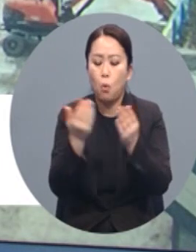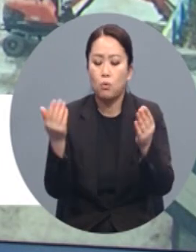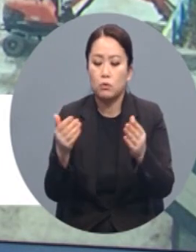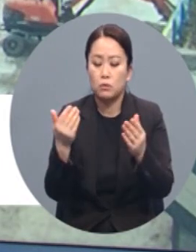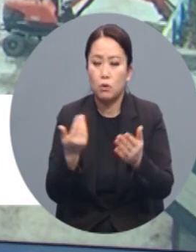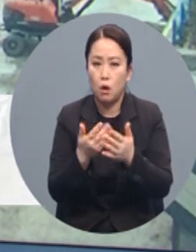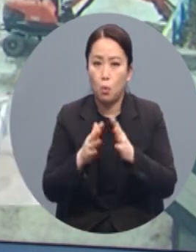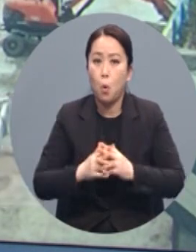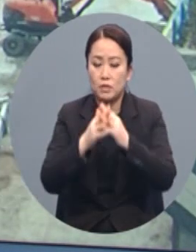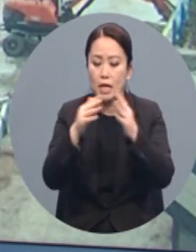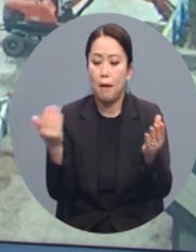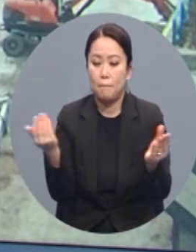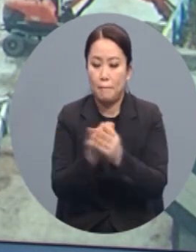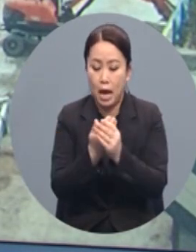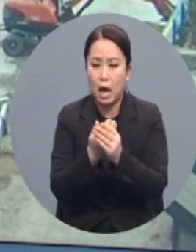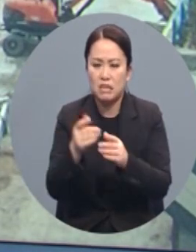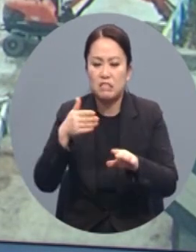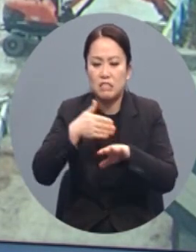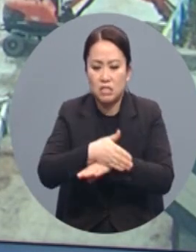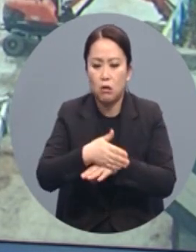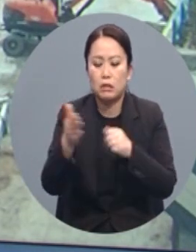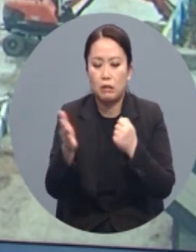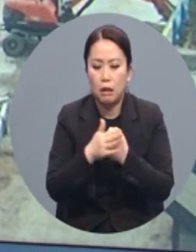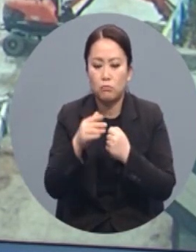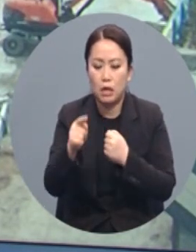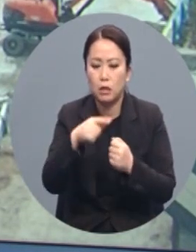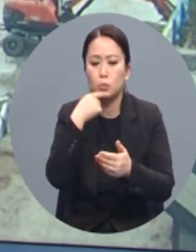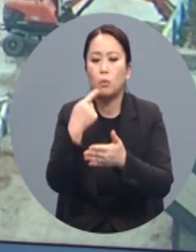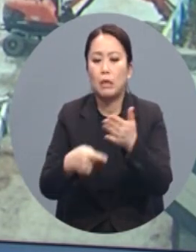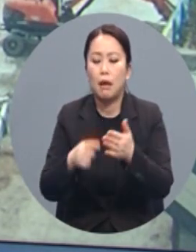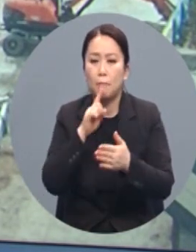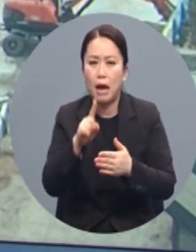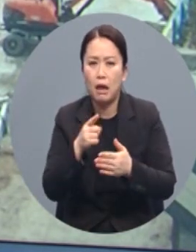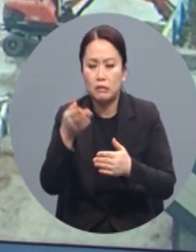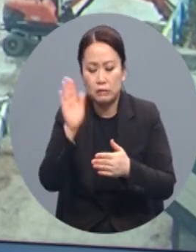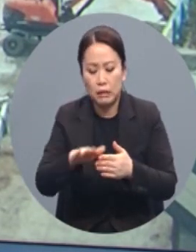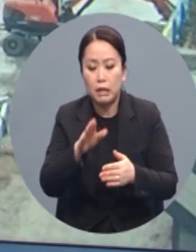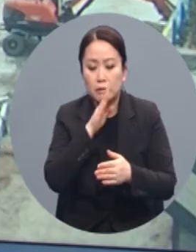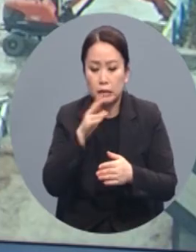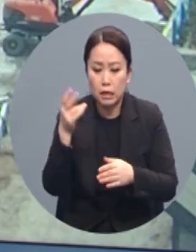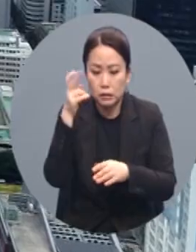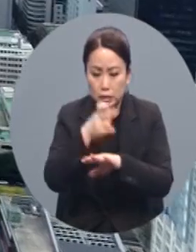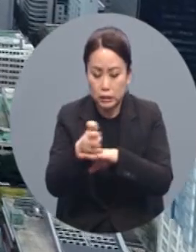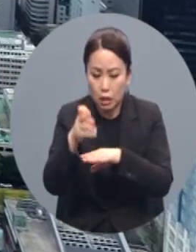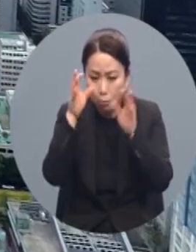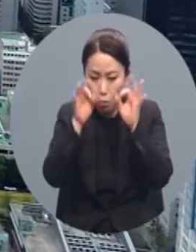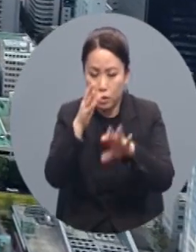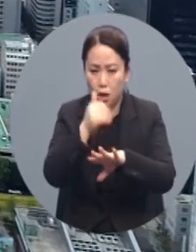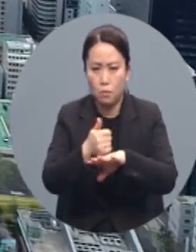건데 취재 결과는 사실과 달랐습니다. 류재민 기자가 보도합니다.